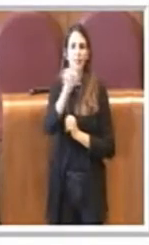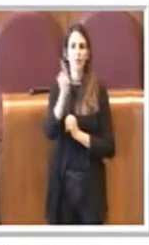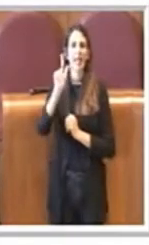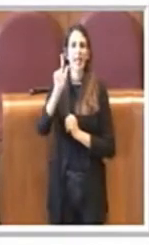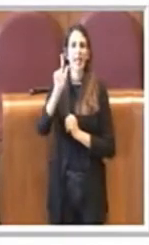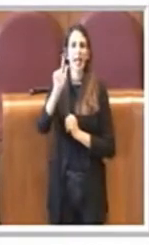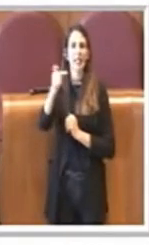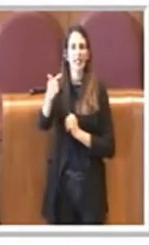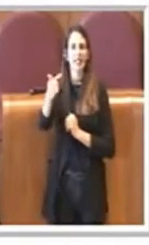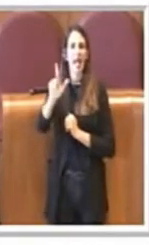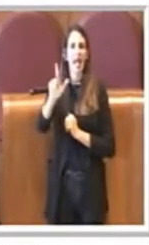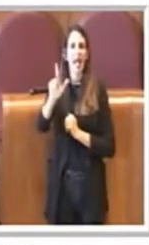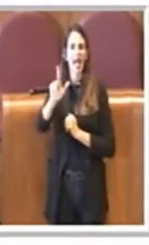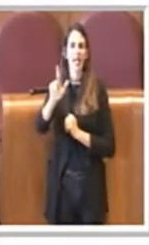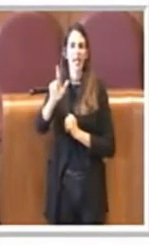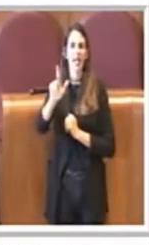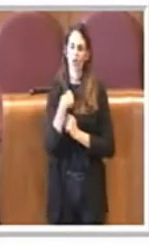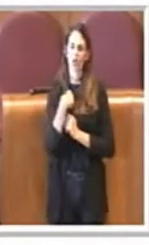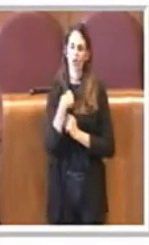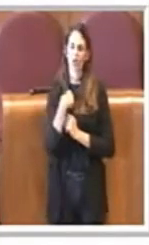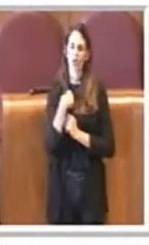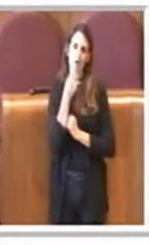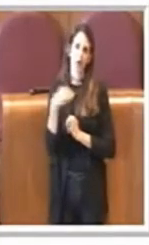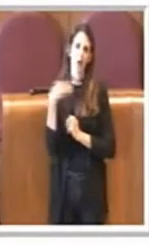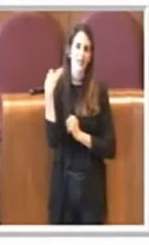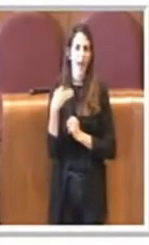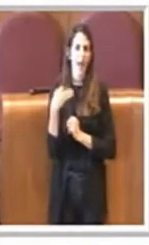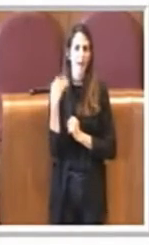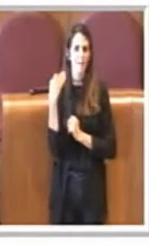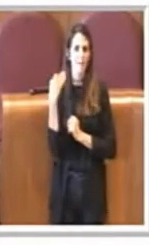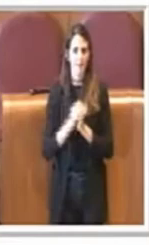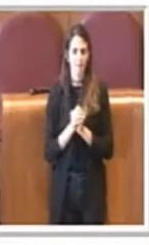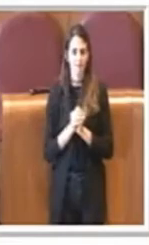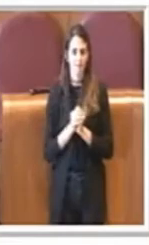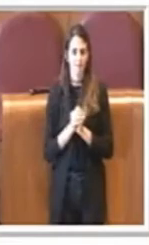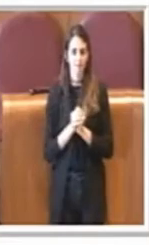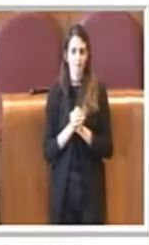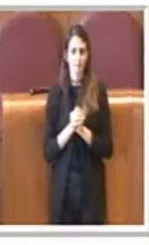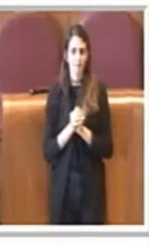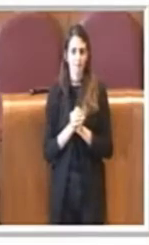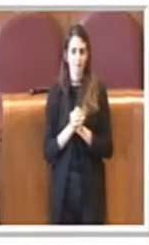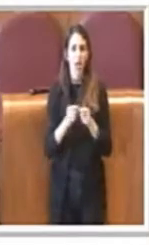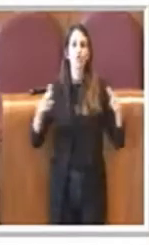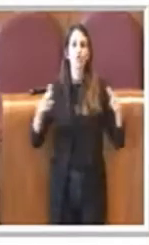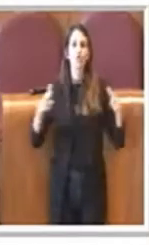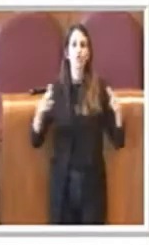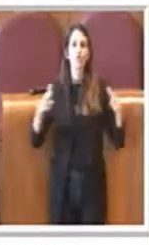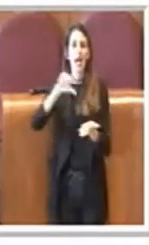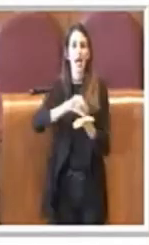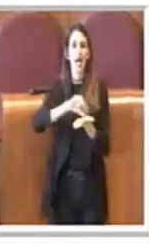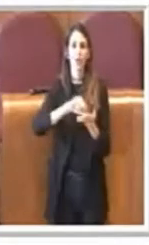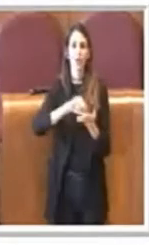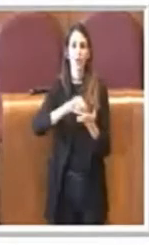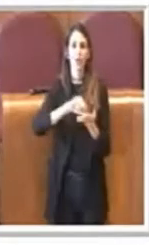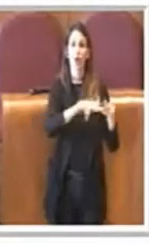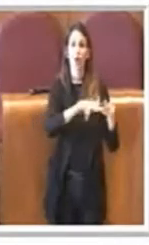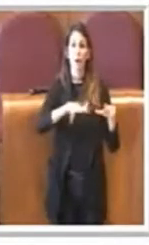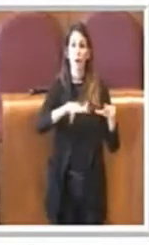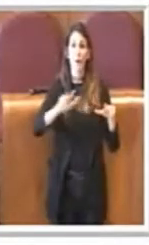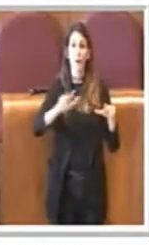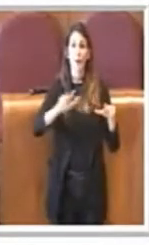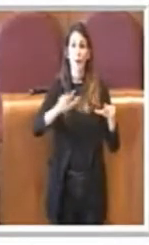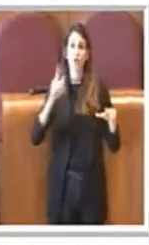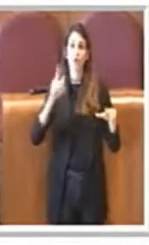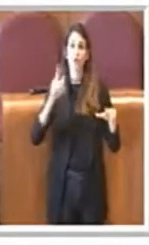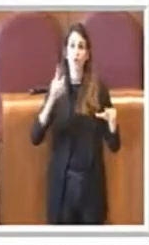anche su questo, come ho sempre detto, l'offerta di sosta nelle zone centrali della nostra città e limitrofe alla nostra città, l'offerta di sosta di superficie, è una